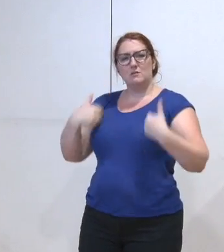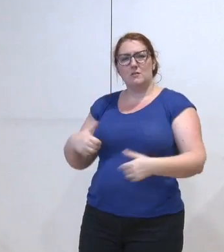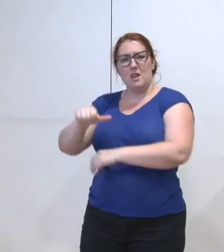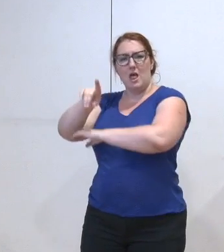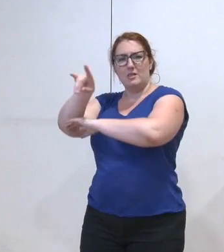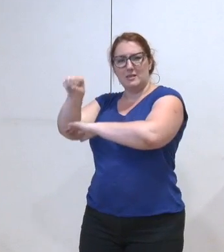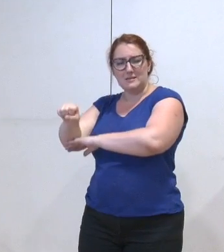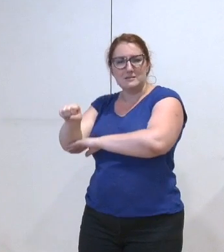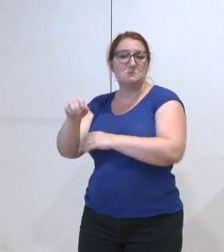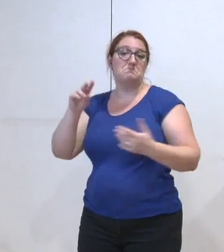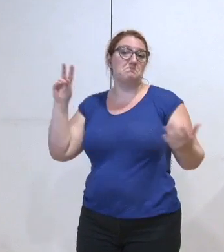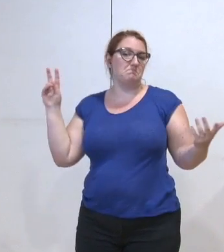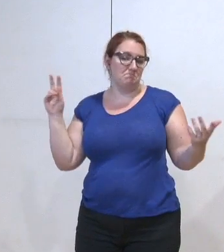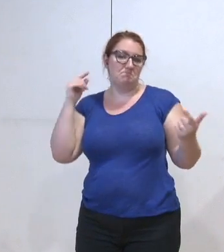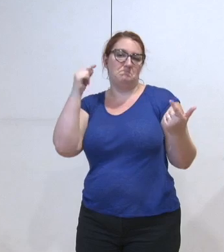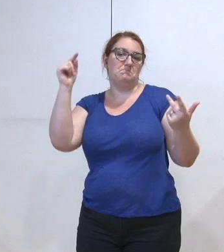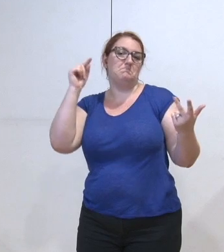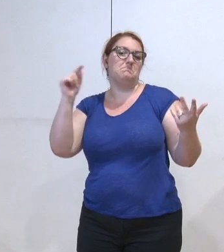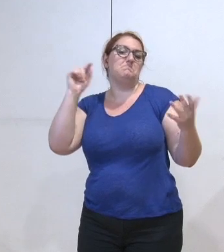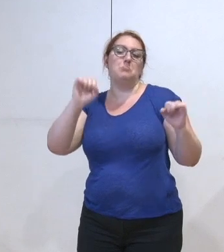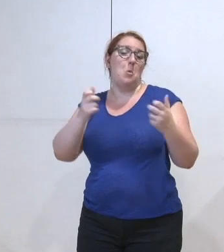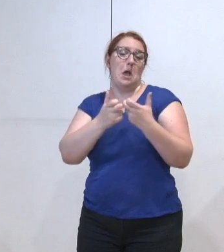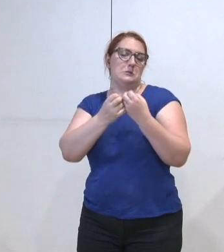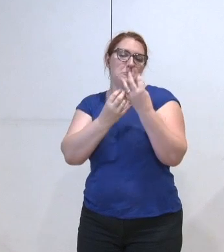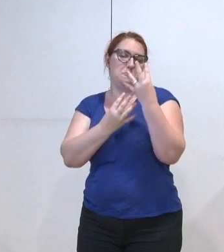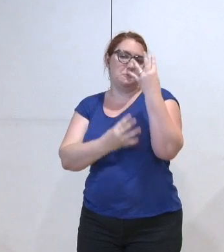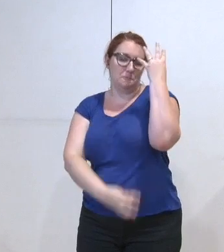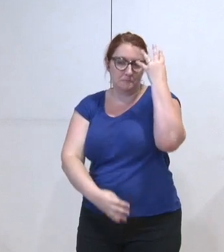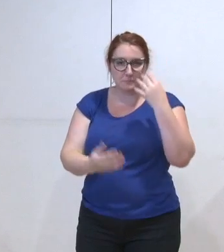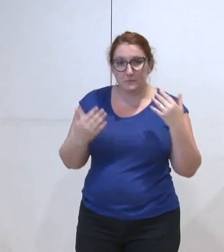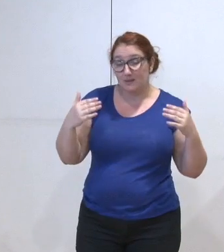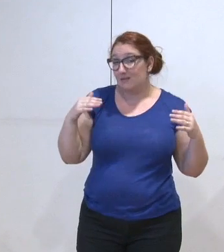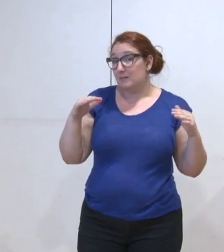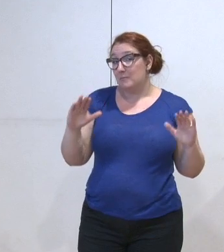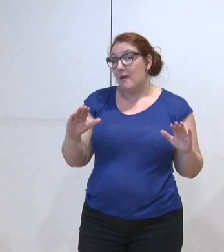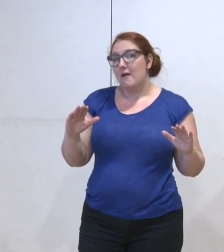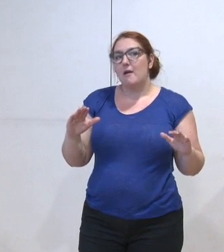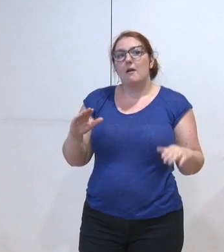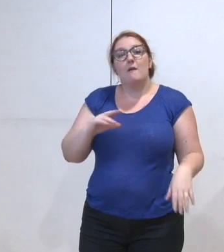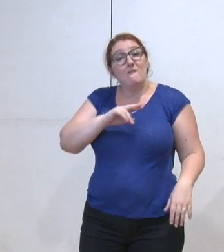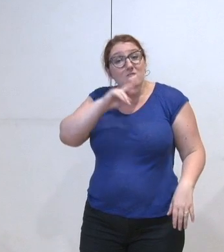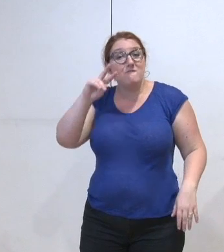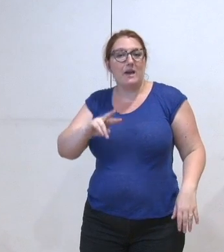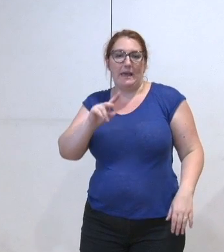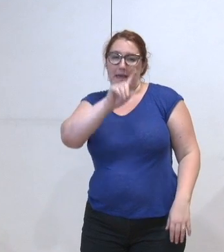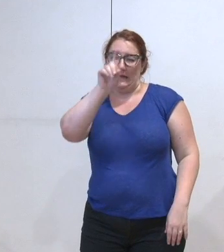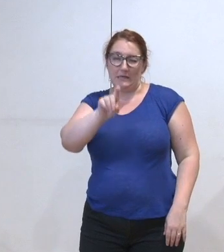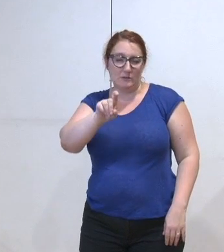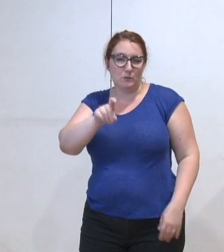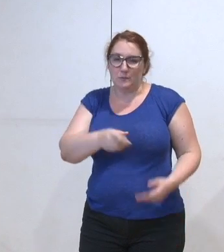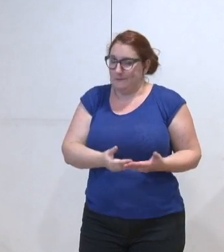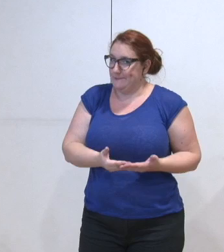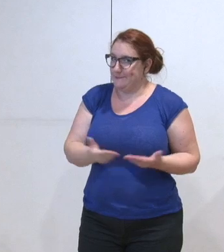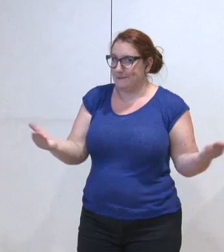y aurait beaucoup d'autres exemples à citer mais au fond ma question est simple Monsieur